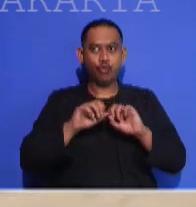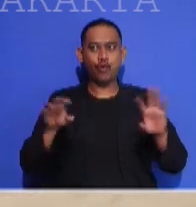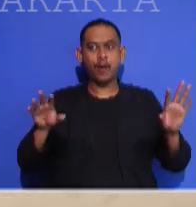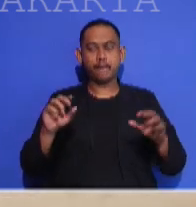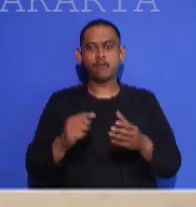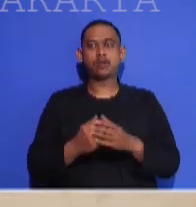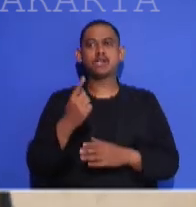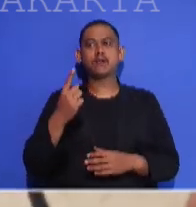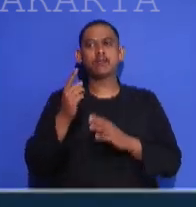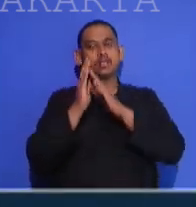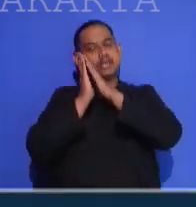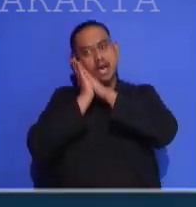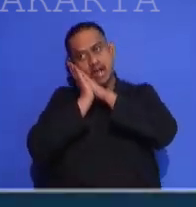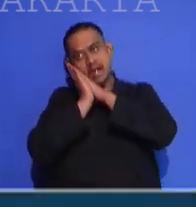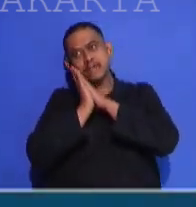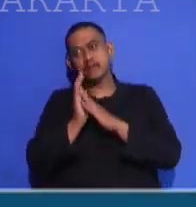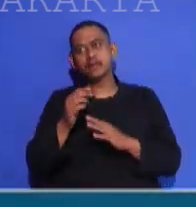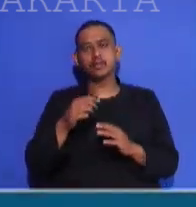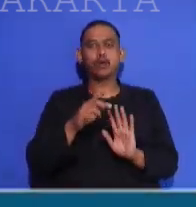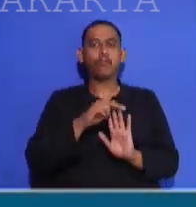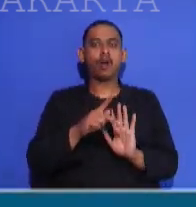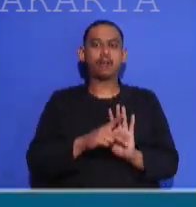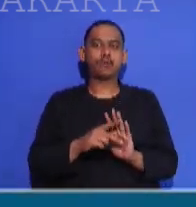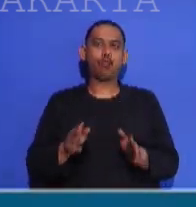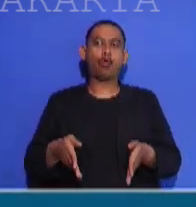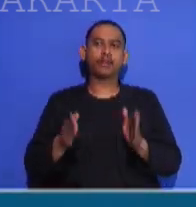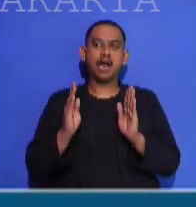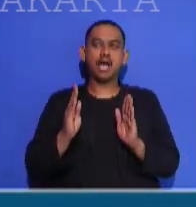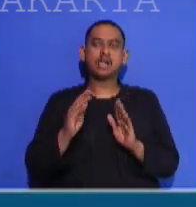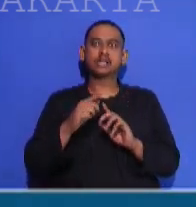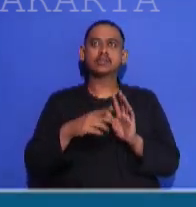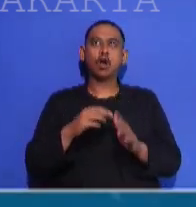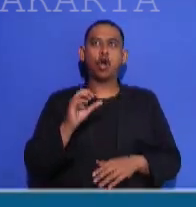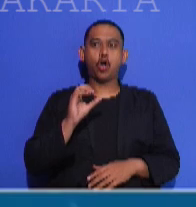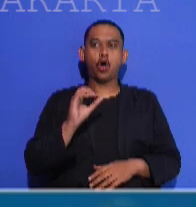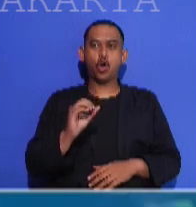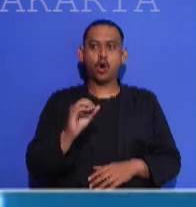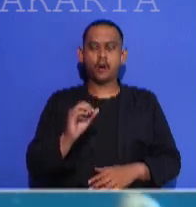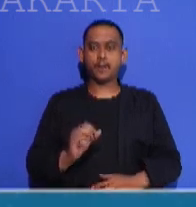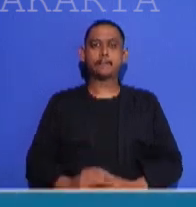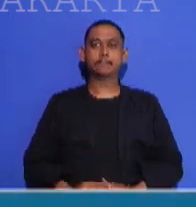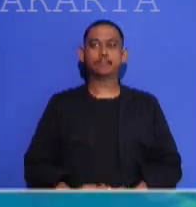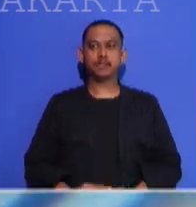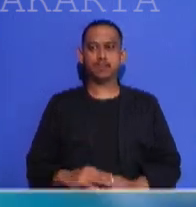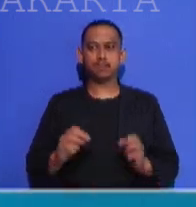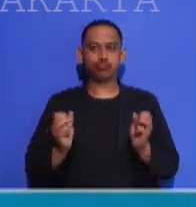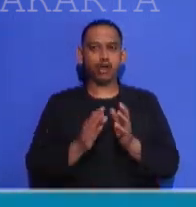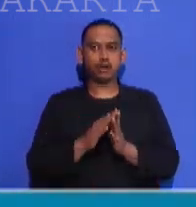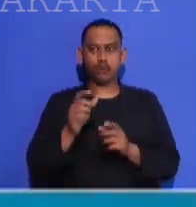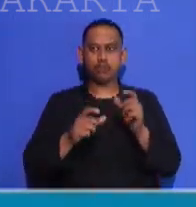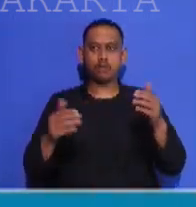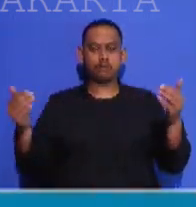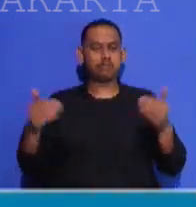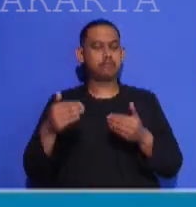penginapan dibantu oleh program Hotel asu homestay pendekatan ini tidak hanya meningkatkan jumlah pengunjung yang menginap di